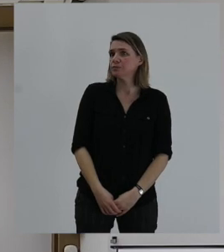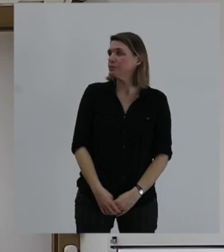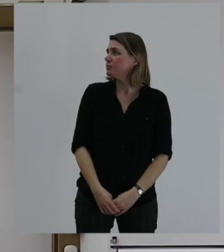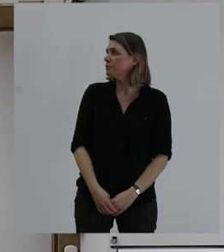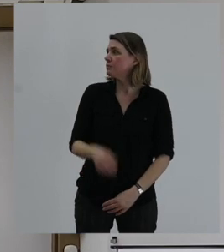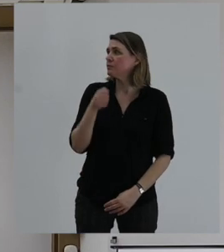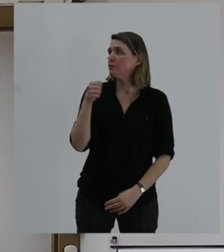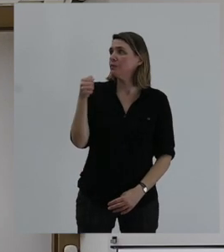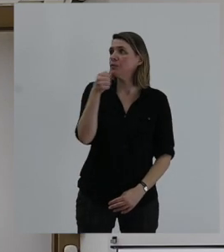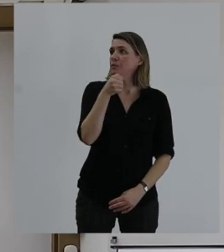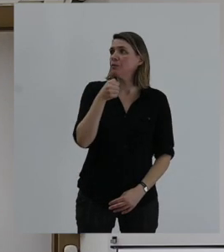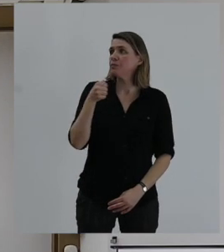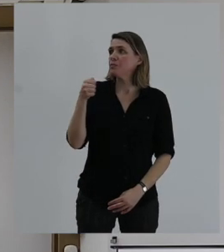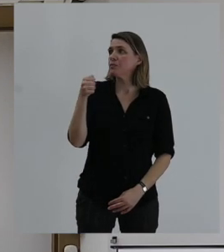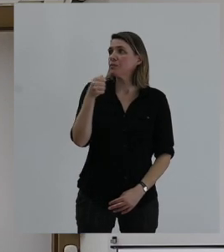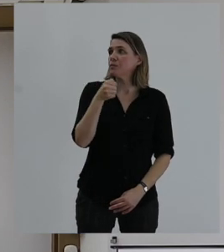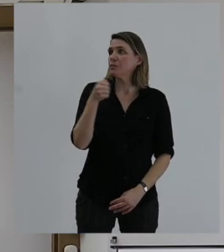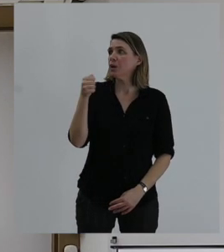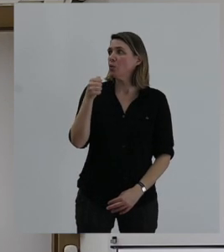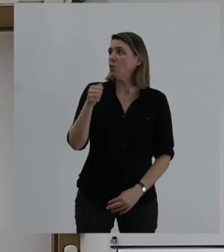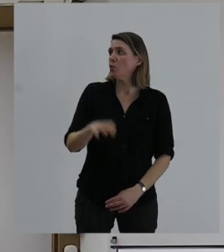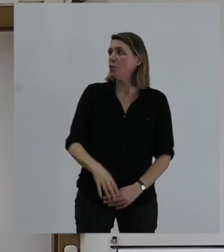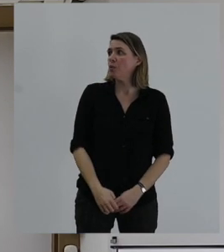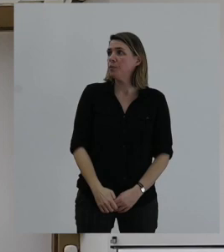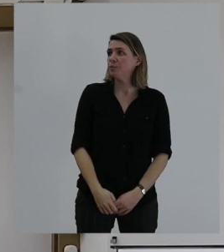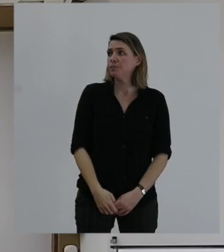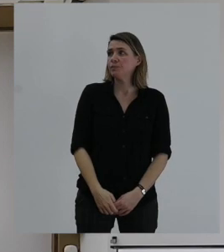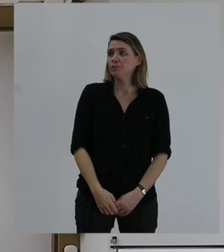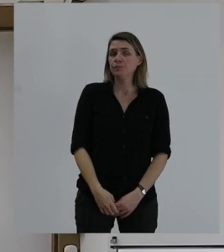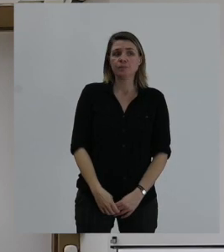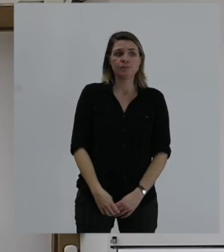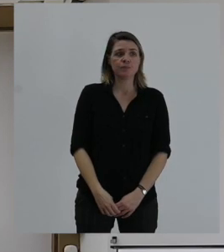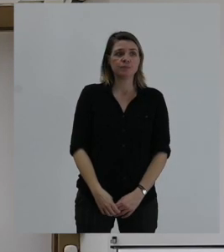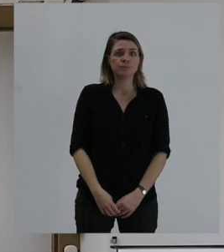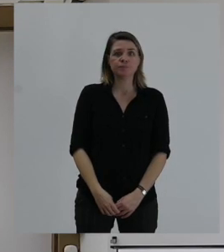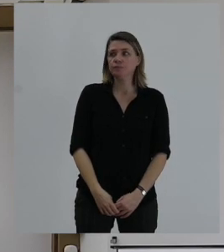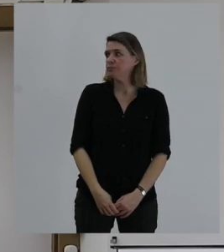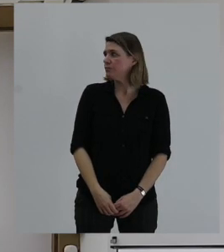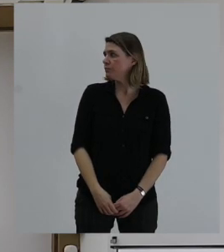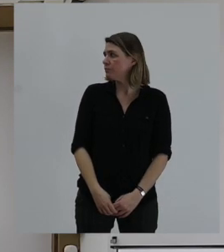Est-ce qu'il y a l'autre ? Voilà, il y a le micro arrive en descendant, cette fois.